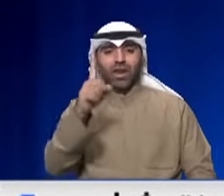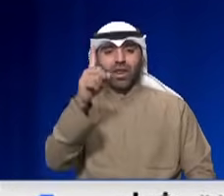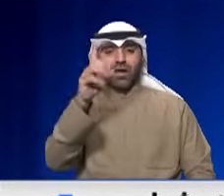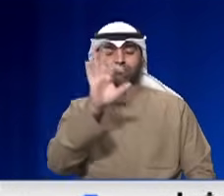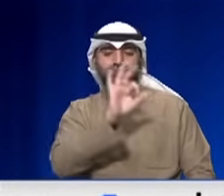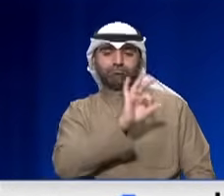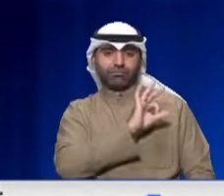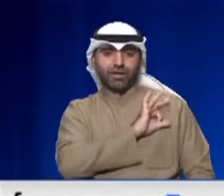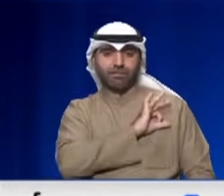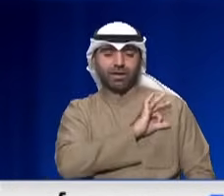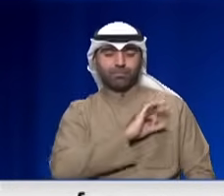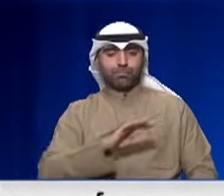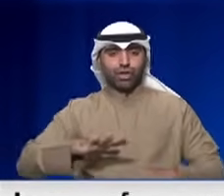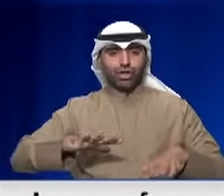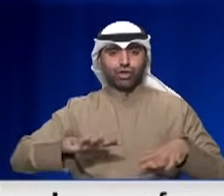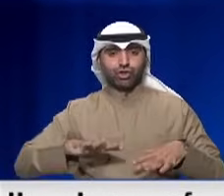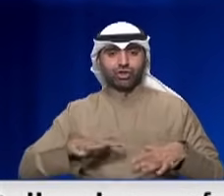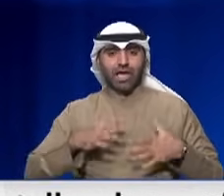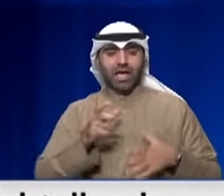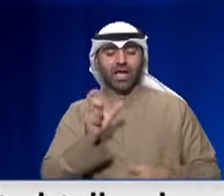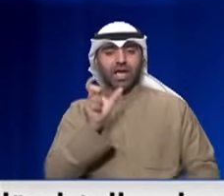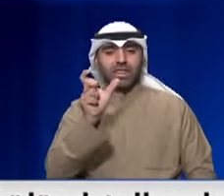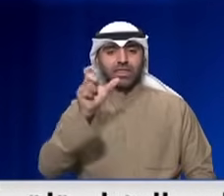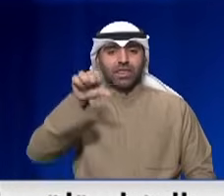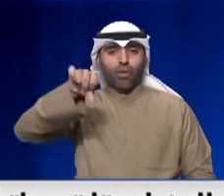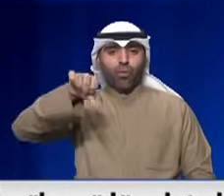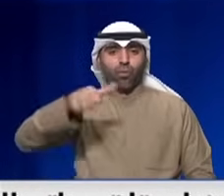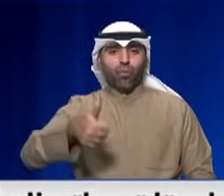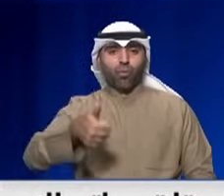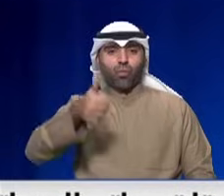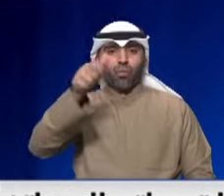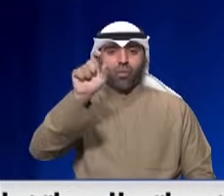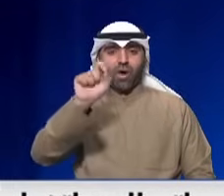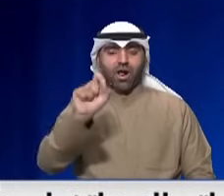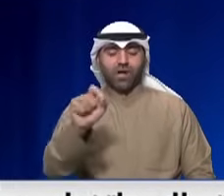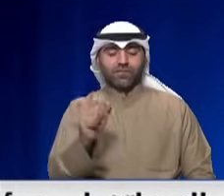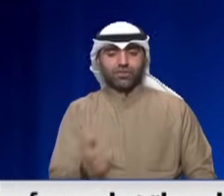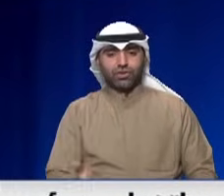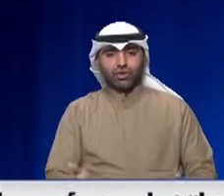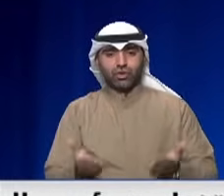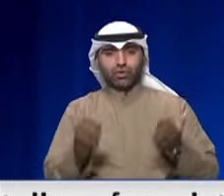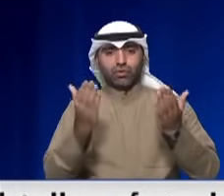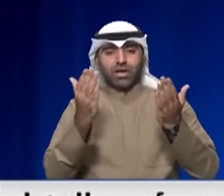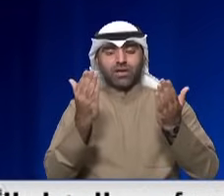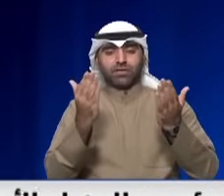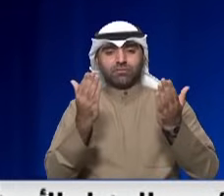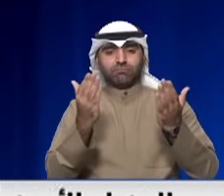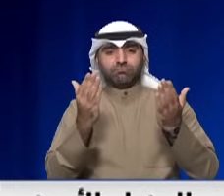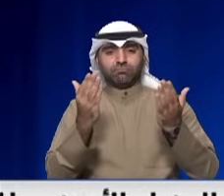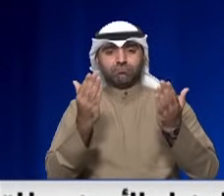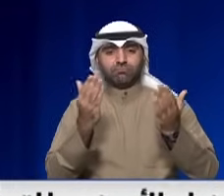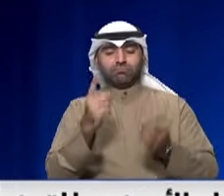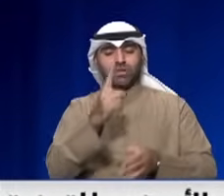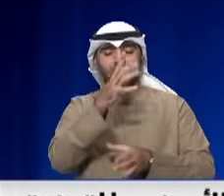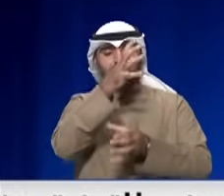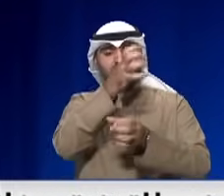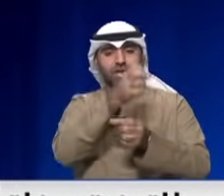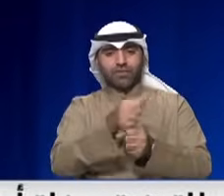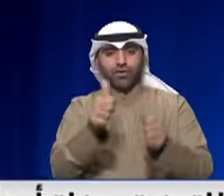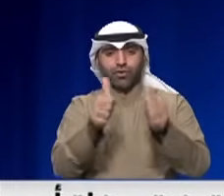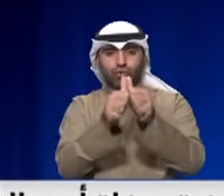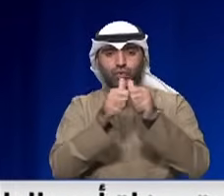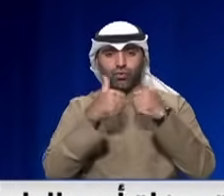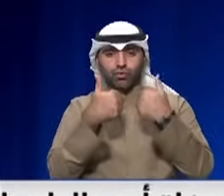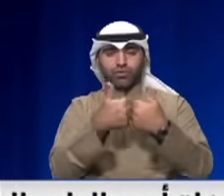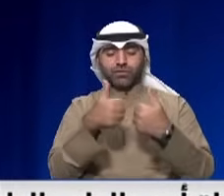امير البلاد الراحل الشيخ نواف الاحمد الجابر الصباح طيب الله ثراه متمنيا فخامته لسموه رعاه